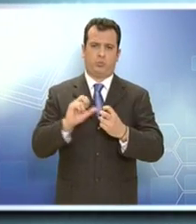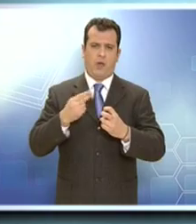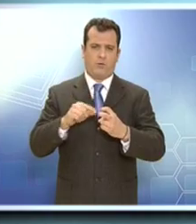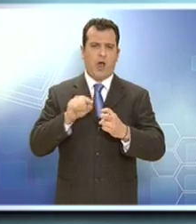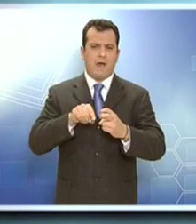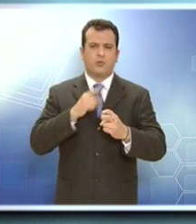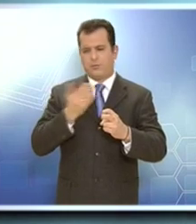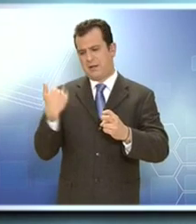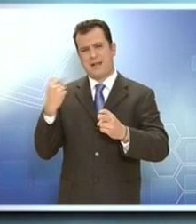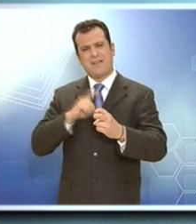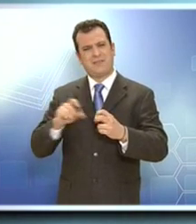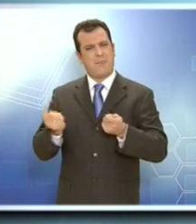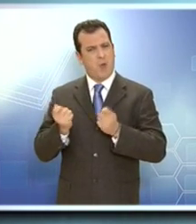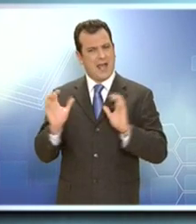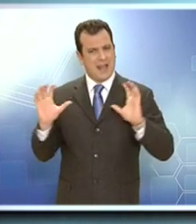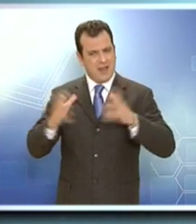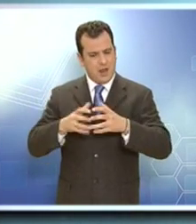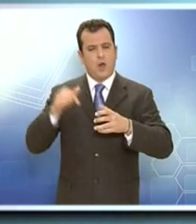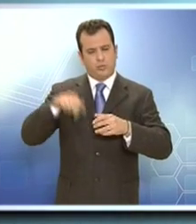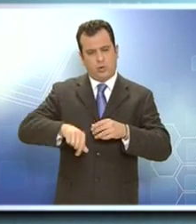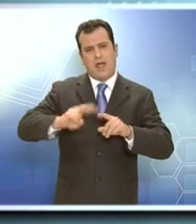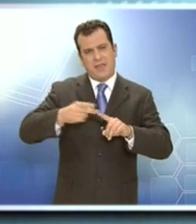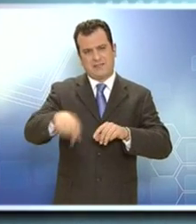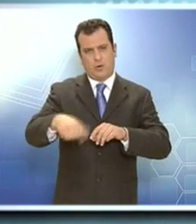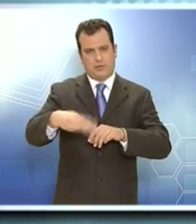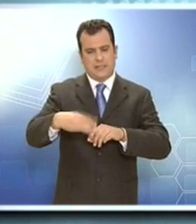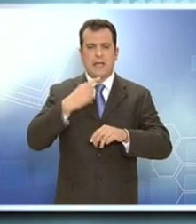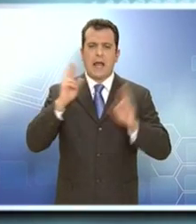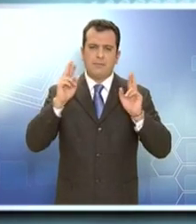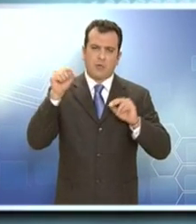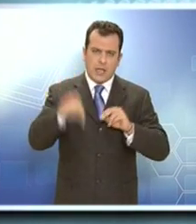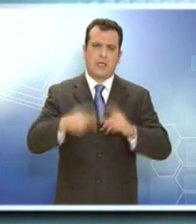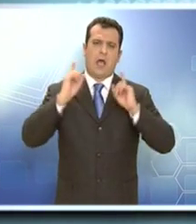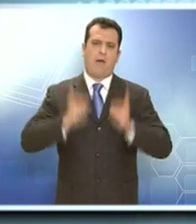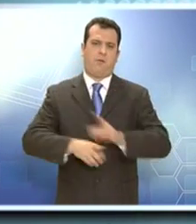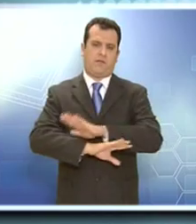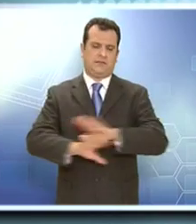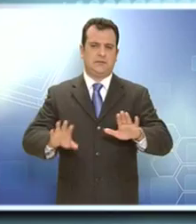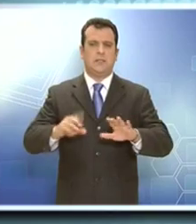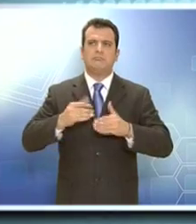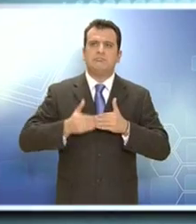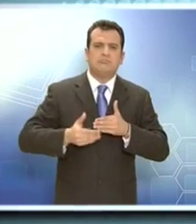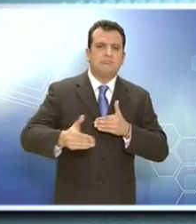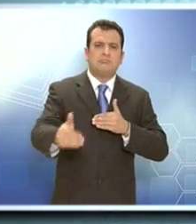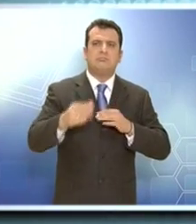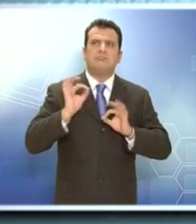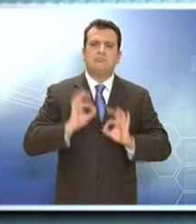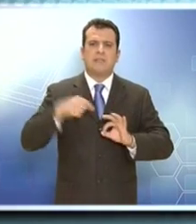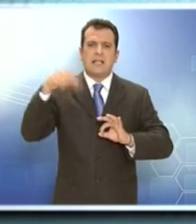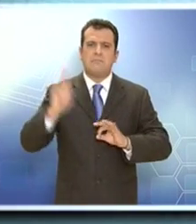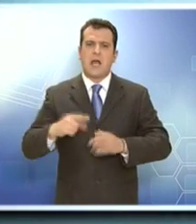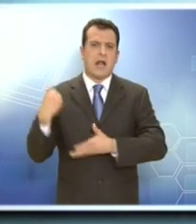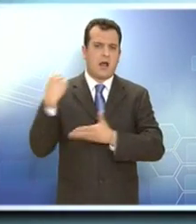του Eurogroup της προηγούμενης Δευτέρας. Ελπίζω εκεί τελικά να καταλήξουμε σε ένα οριστικό χρονοδιάγραμμα για την εκταμείευση.